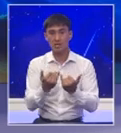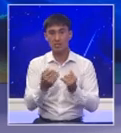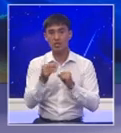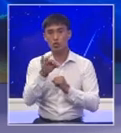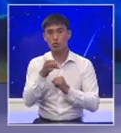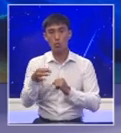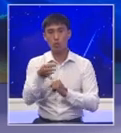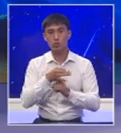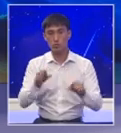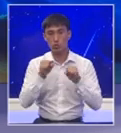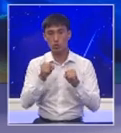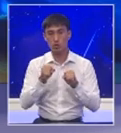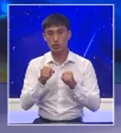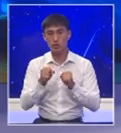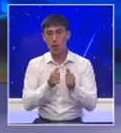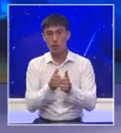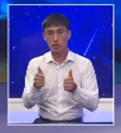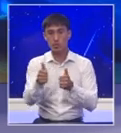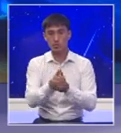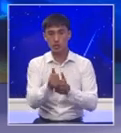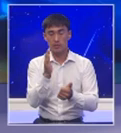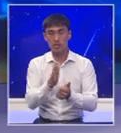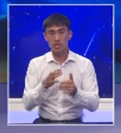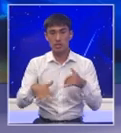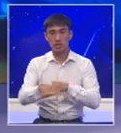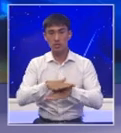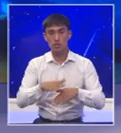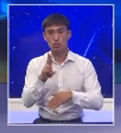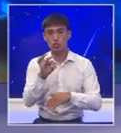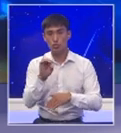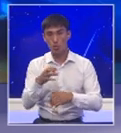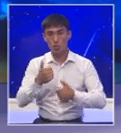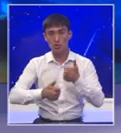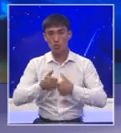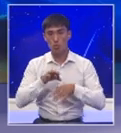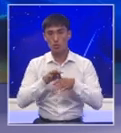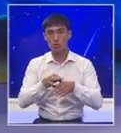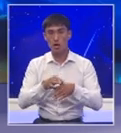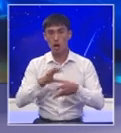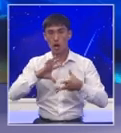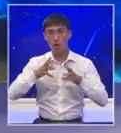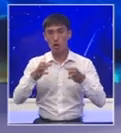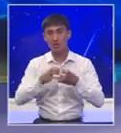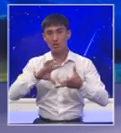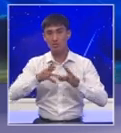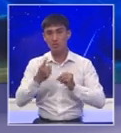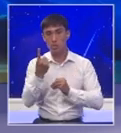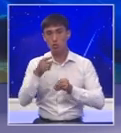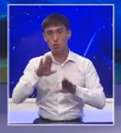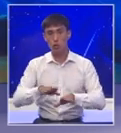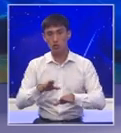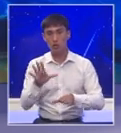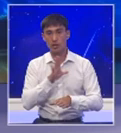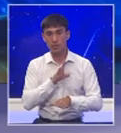өзінде 7 облысының спортшылары көш бастап келеді. Жерлестеріміз дзюдо бәсекесі бойынша командалық есепте 1-ші